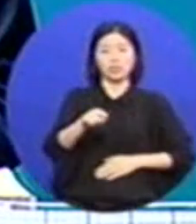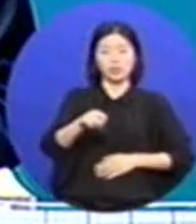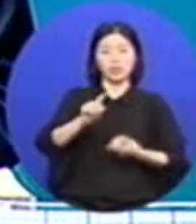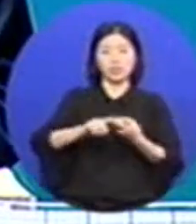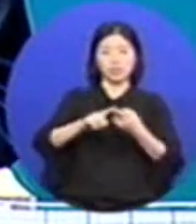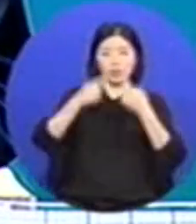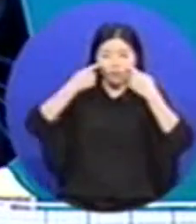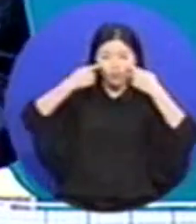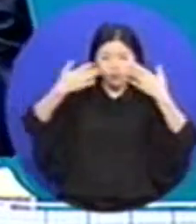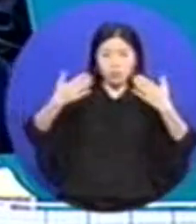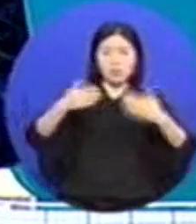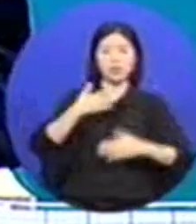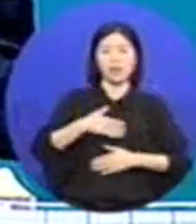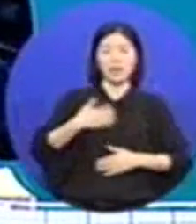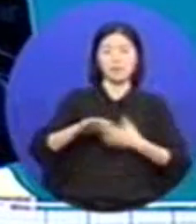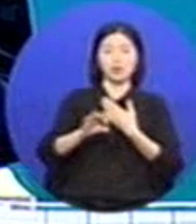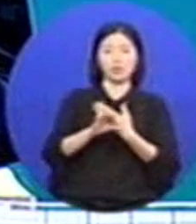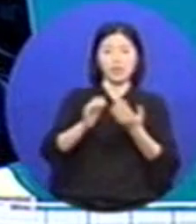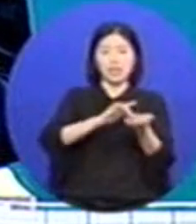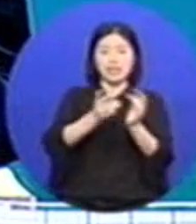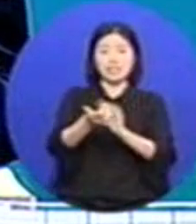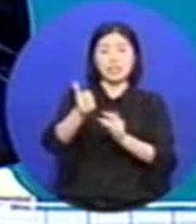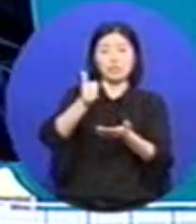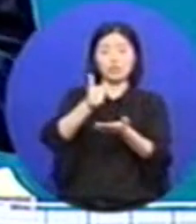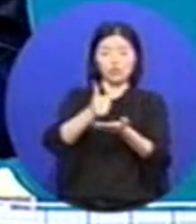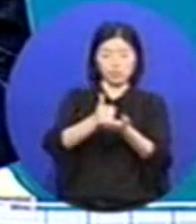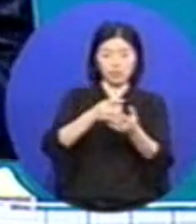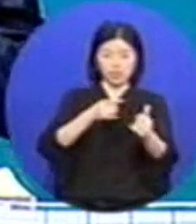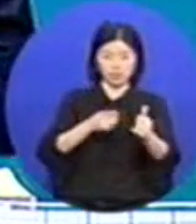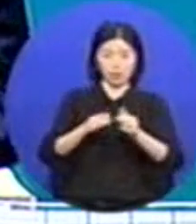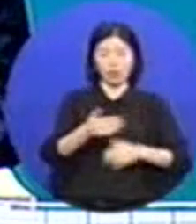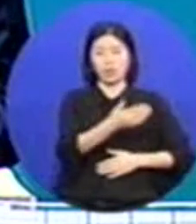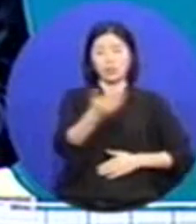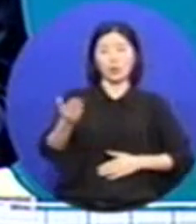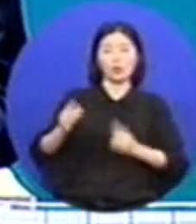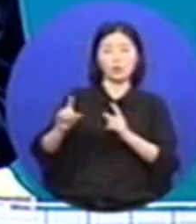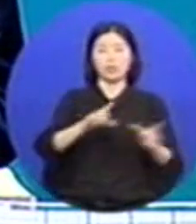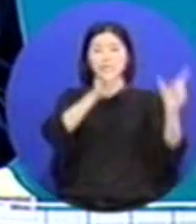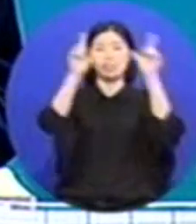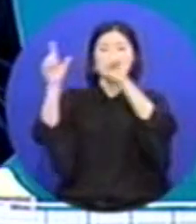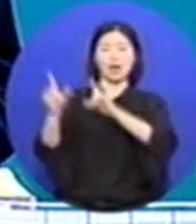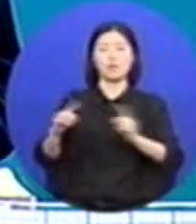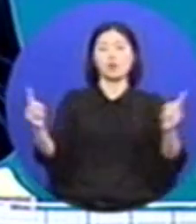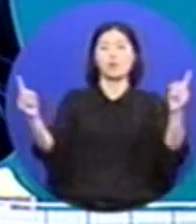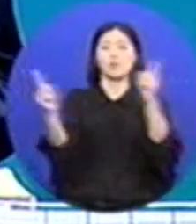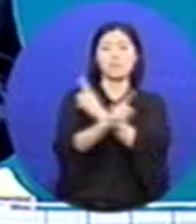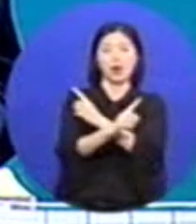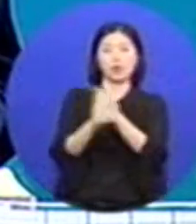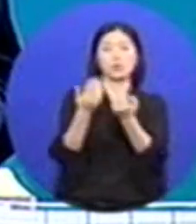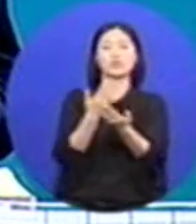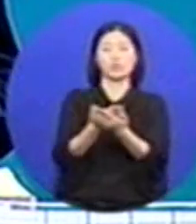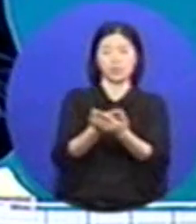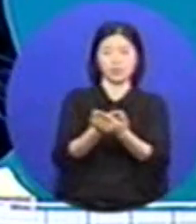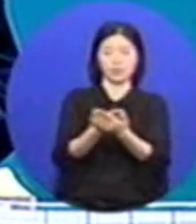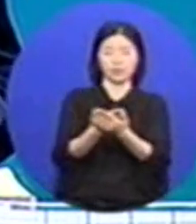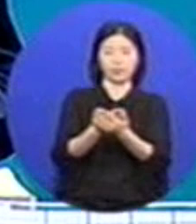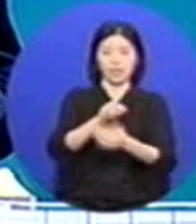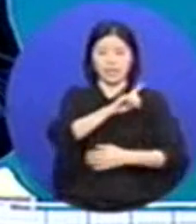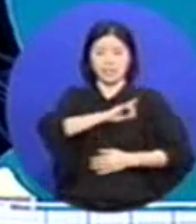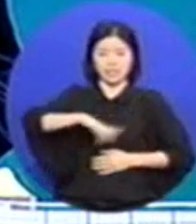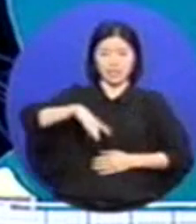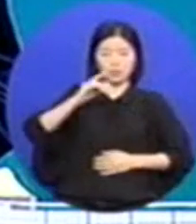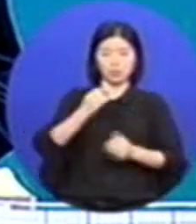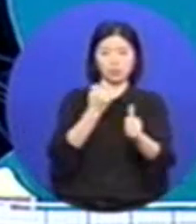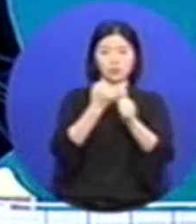하시면 그러면 예수님께서 여러분의 삶을 바꾸어 놓으신 이다 제일 먼저는 부부관계가